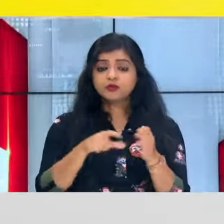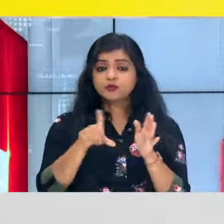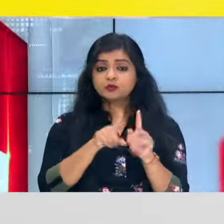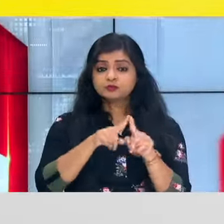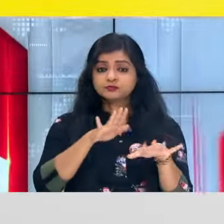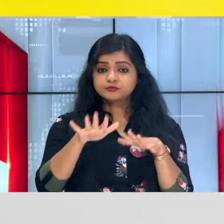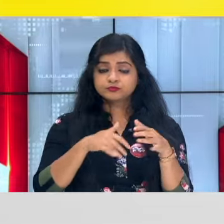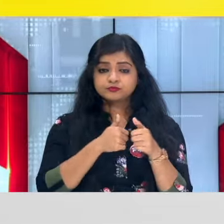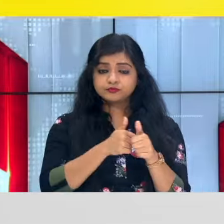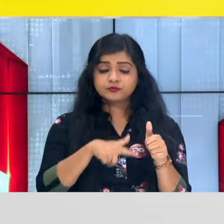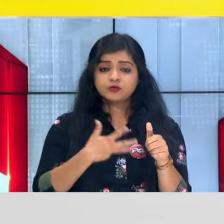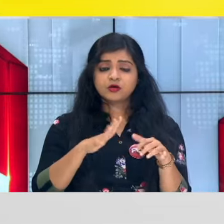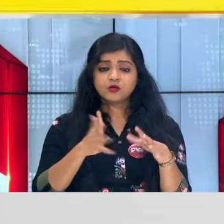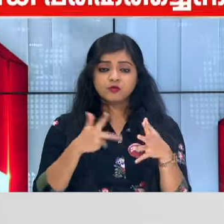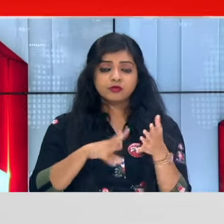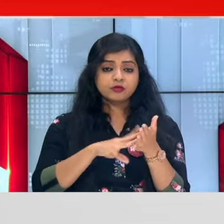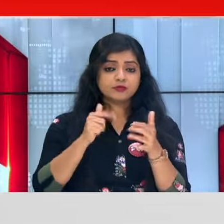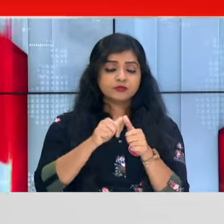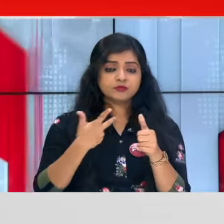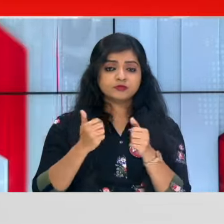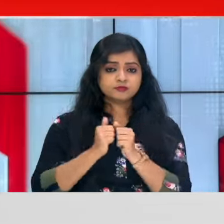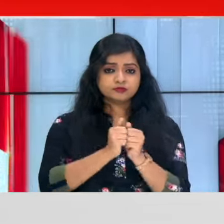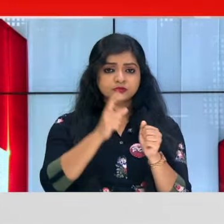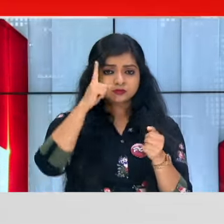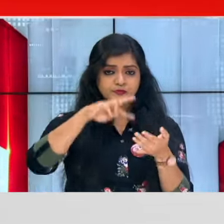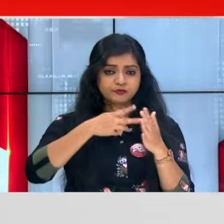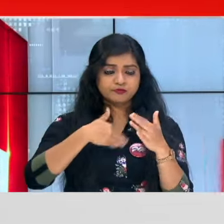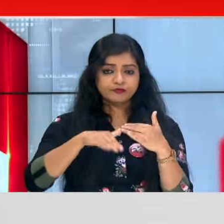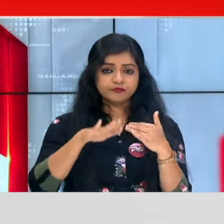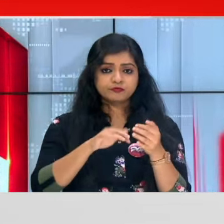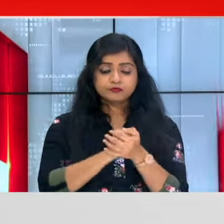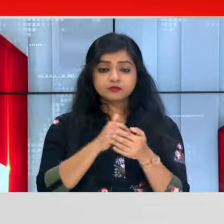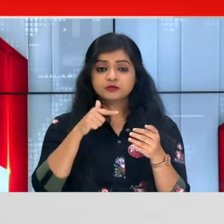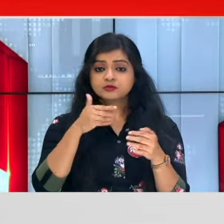അടക്കമുള്ള കാര്യങ്ങളിലേക്ക് എന്തായാലും വിമത MLA മാർ നീങ്ങിയിട്ടുണ്ടെന്നാണ് മനസ്സിലാക്കാൻ സാധിക്കുന്നത്. ഇതിനിടെയാണ്